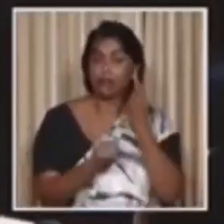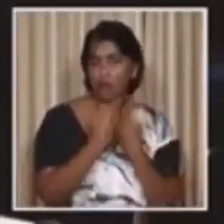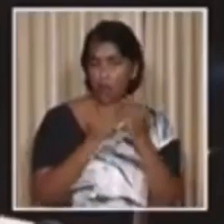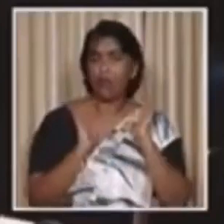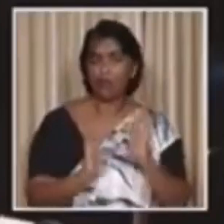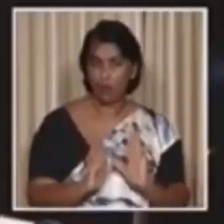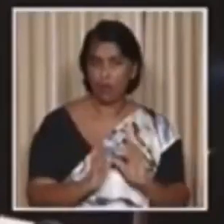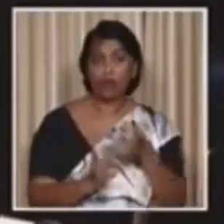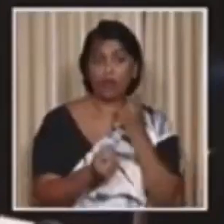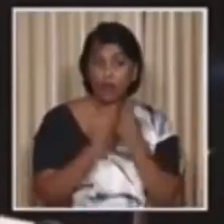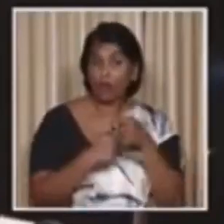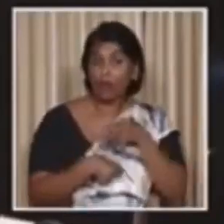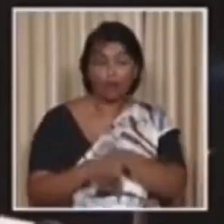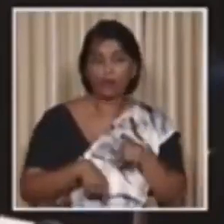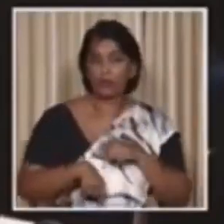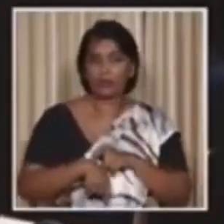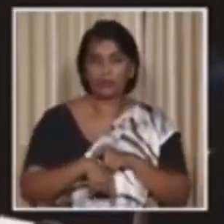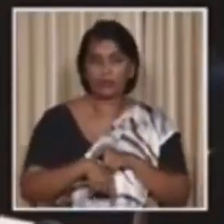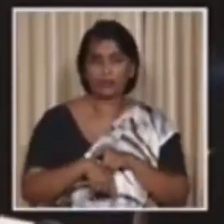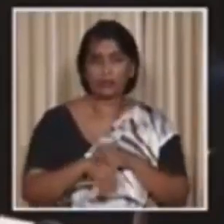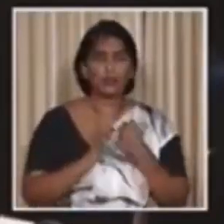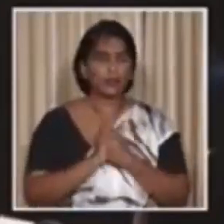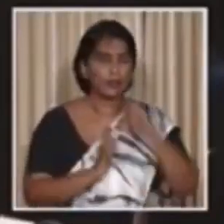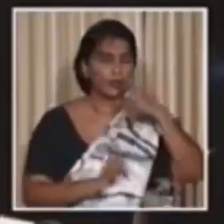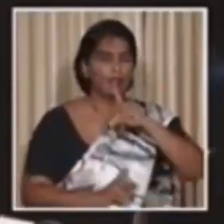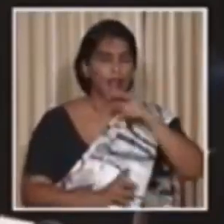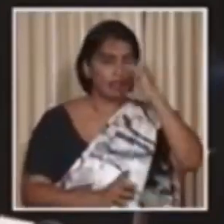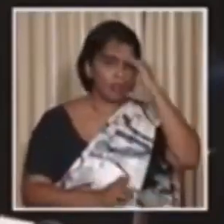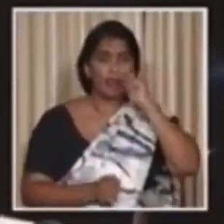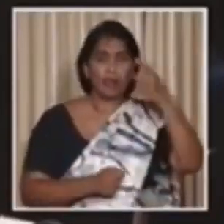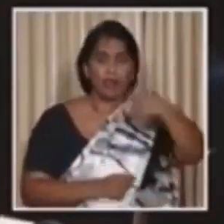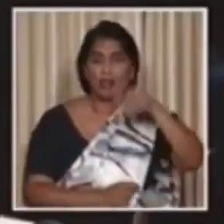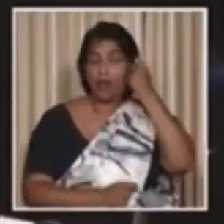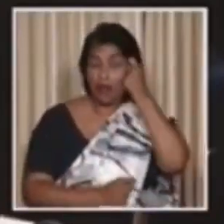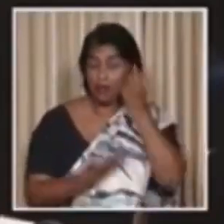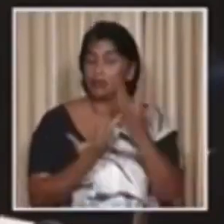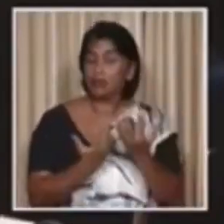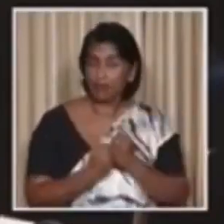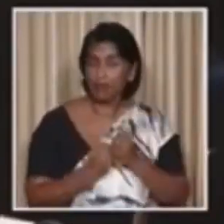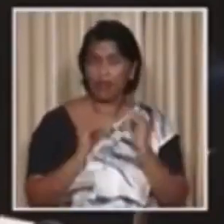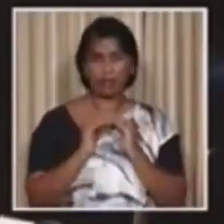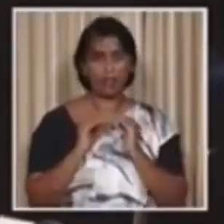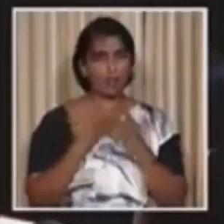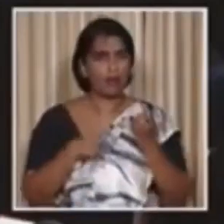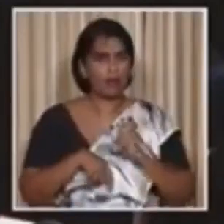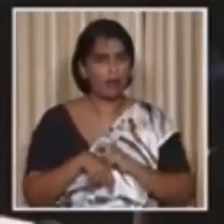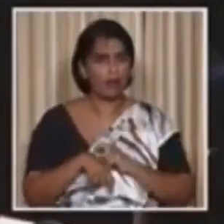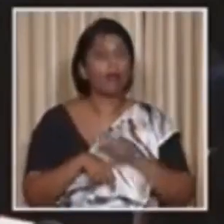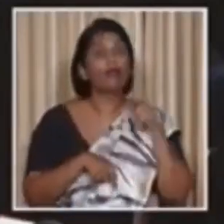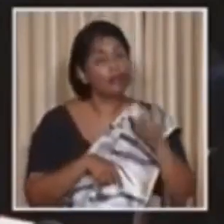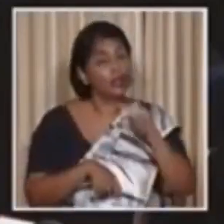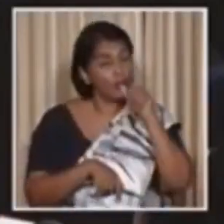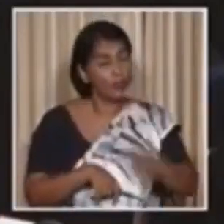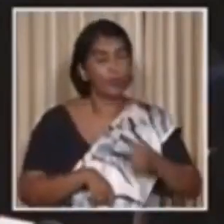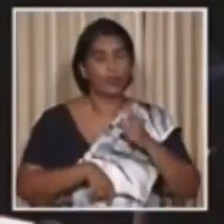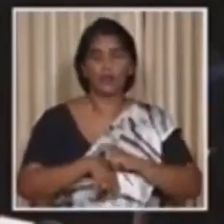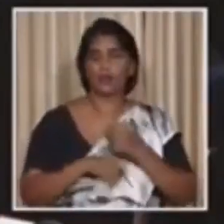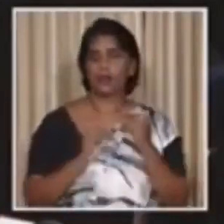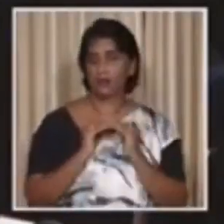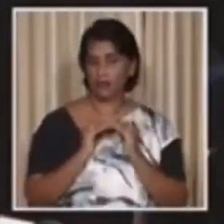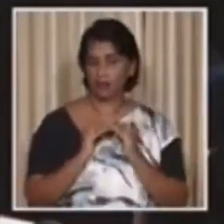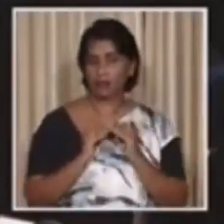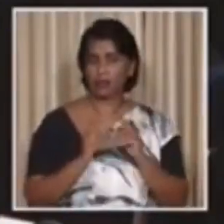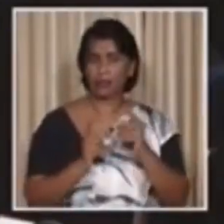ඕන. විමසන්න ඕන මේකට වඩා මොකද්ද කරු? නියෝජ්‍ය කතා නැකතුණු ජනතාවගේ මතය විමසන්න නුසුදුසු වෙලාව. මේක තමයි සුදුසු වෙලාව.